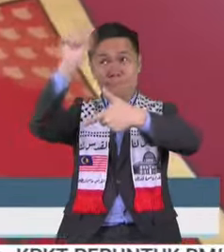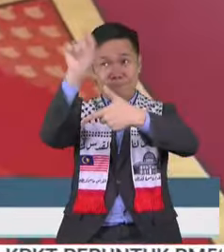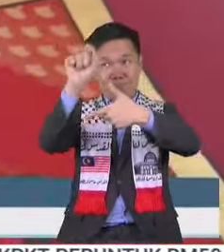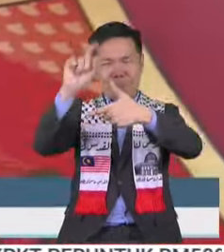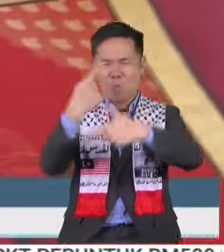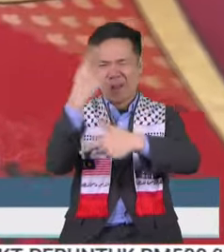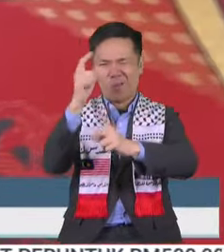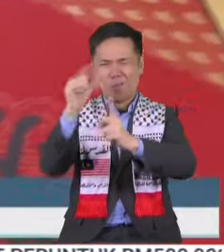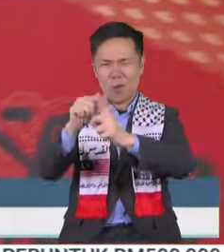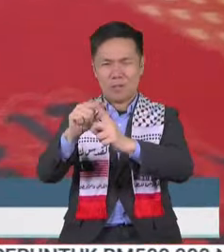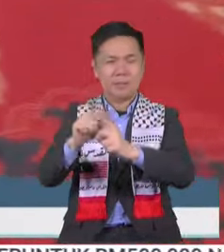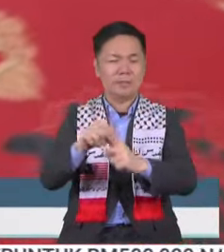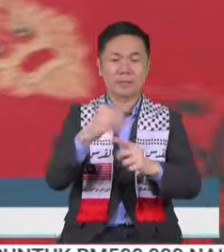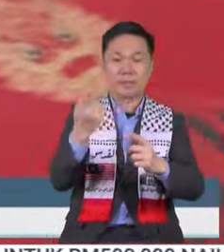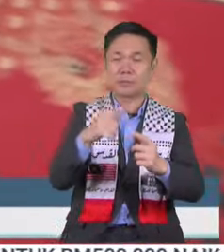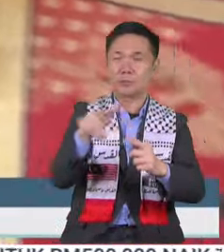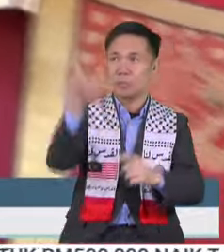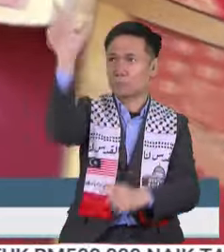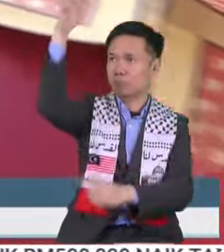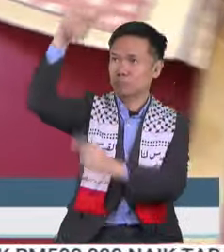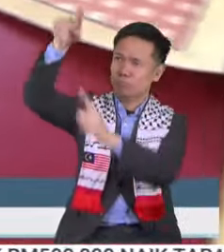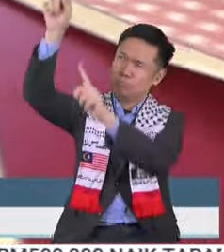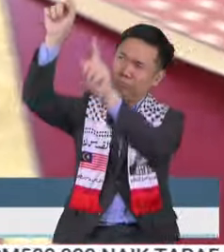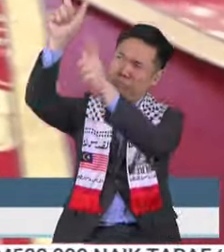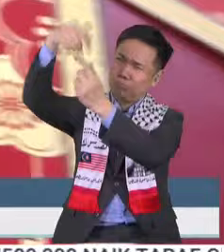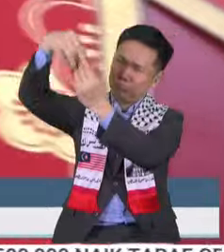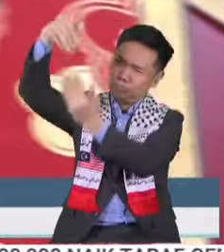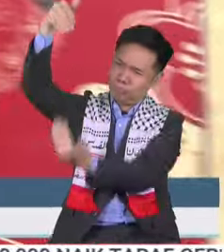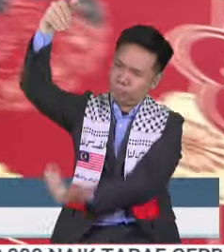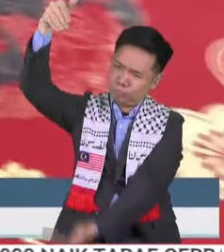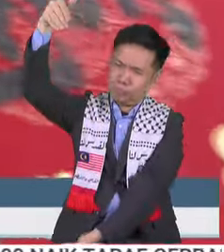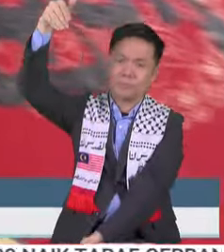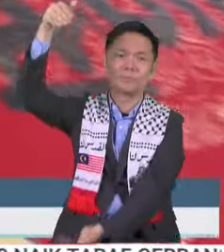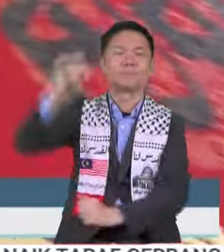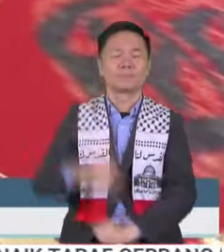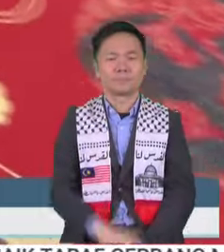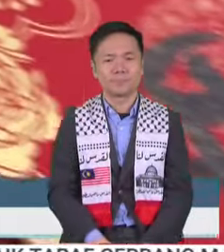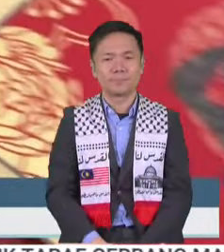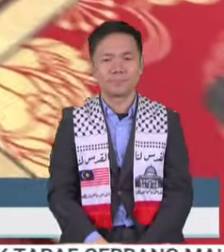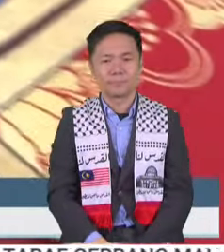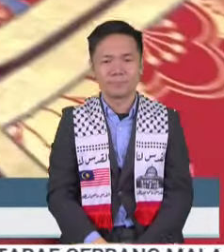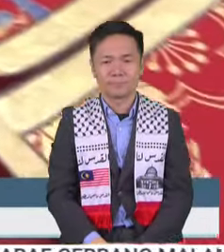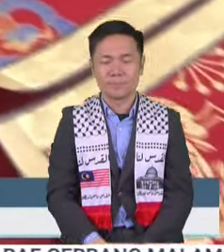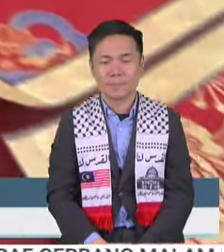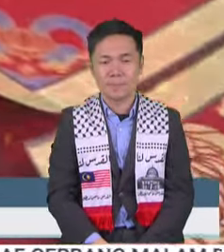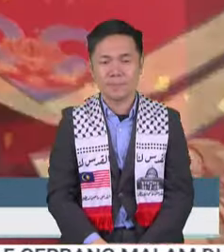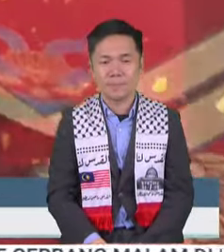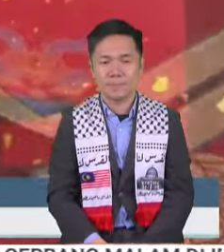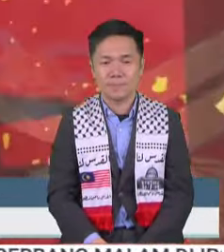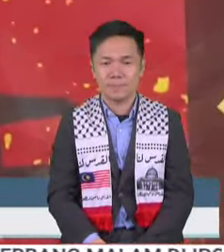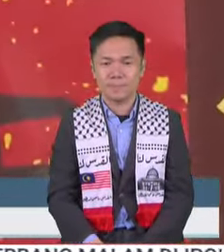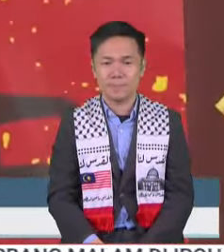satu jenis Chun Tiao. Dan jenis ini biasanya dia ada